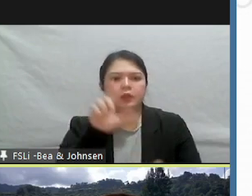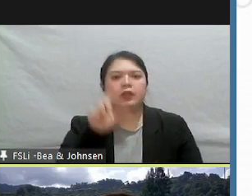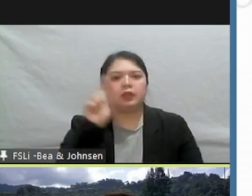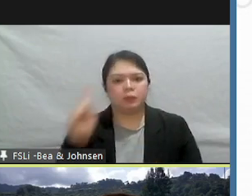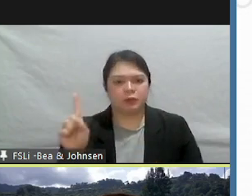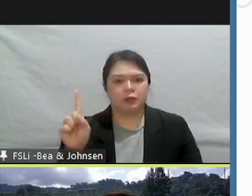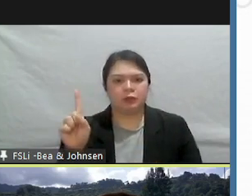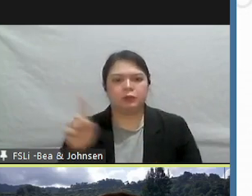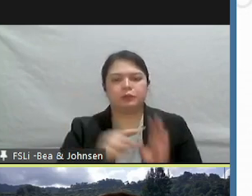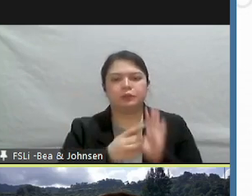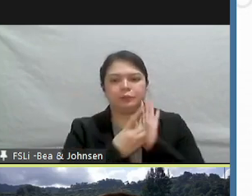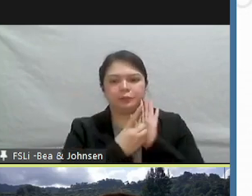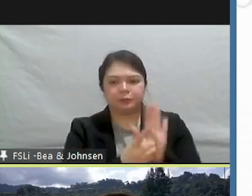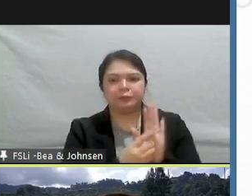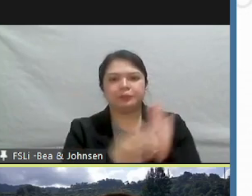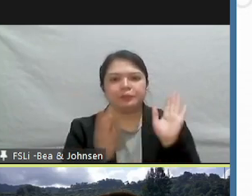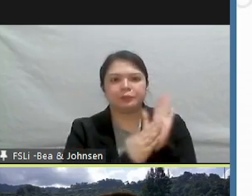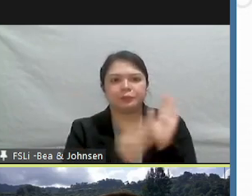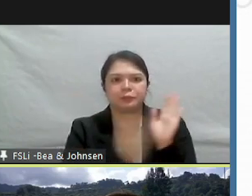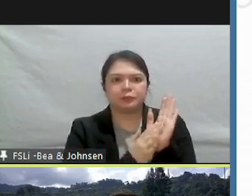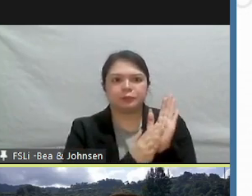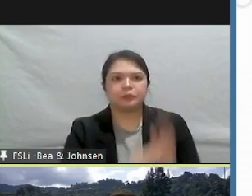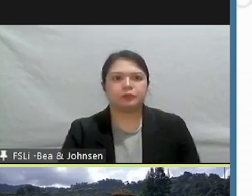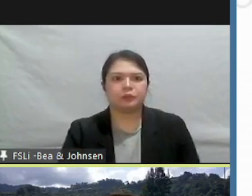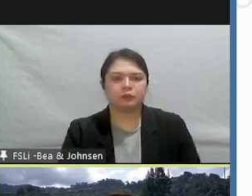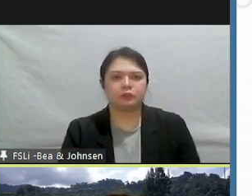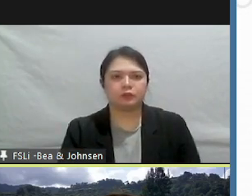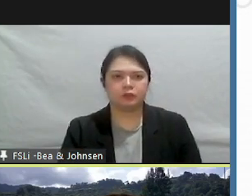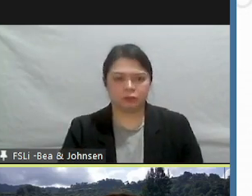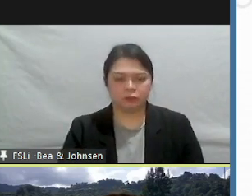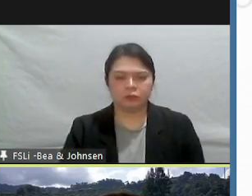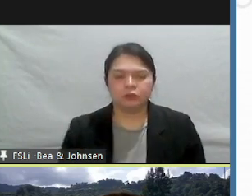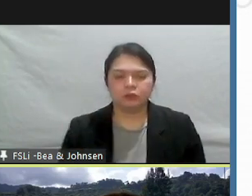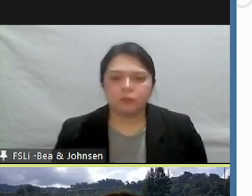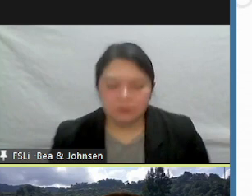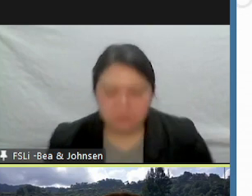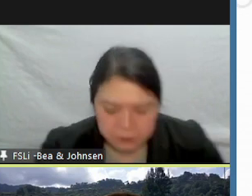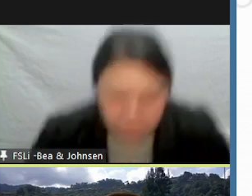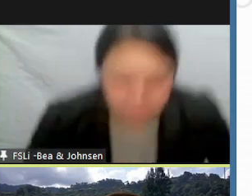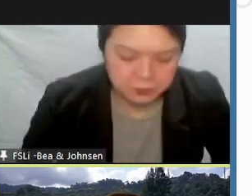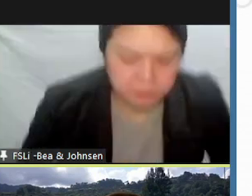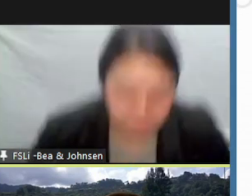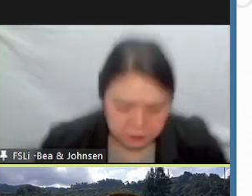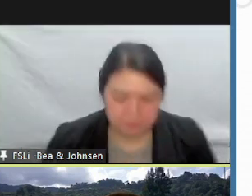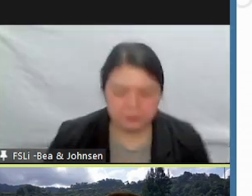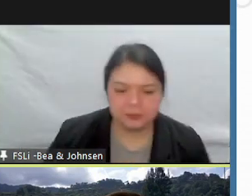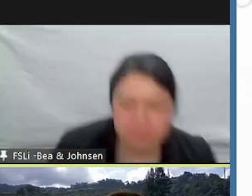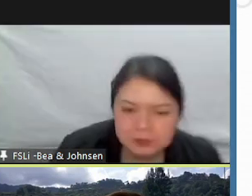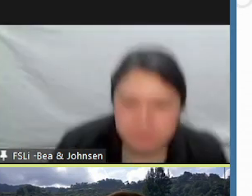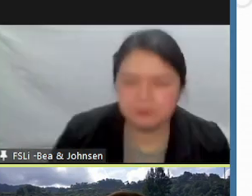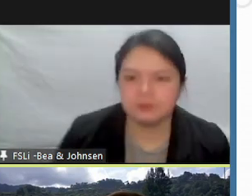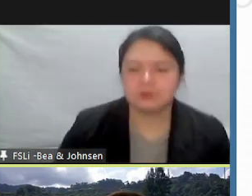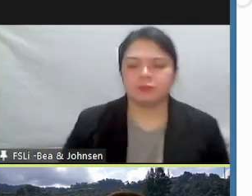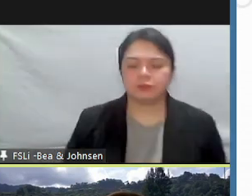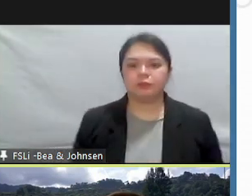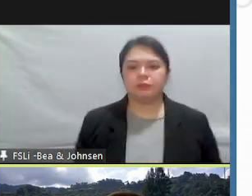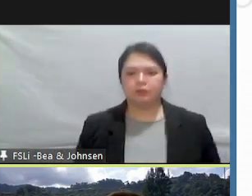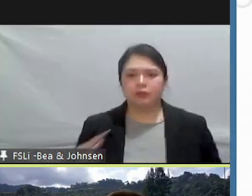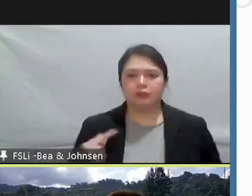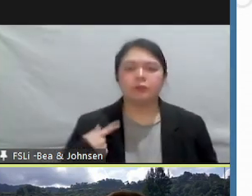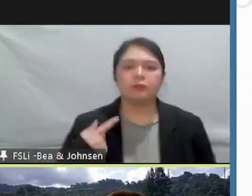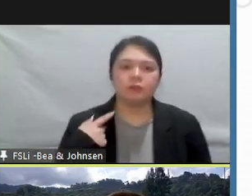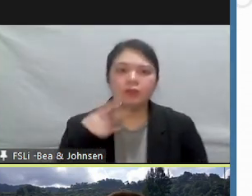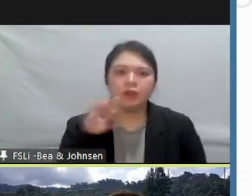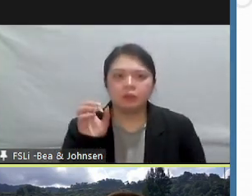mga demonstration schools. At dagdagan natin ang mga L1 na mayroong kagamitan. Ano, lahat ng